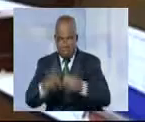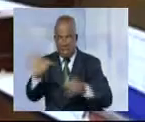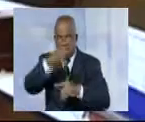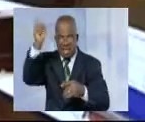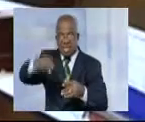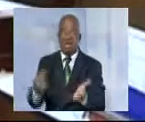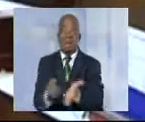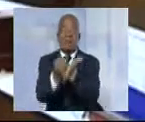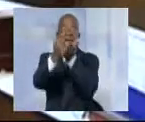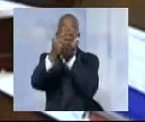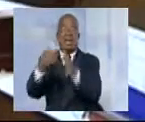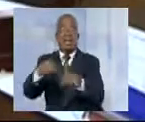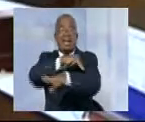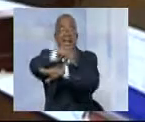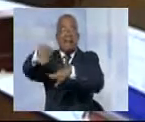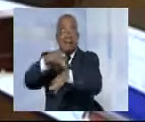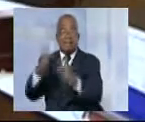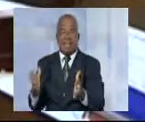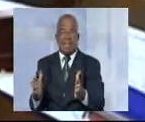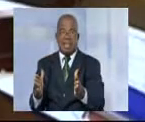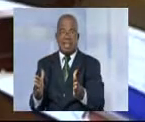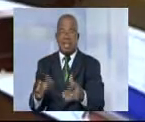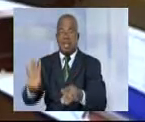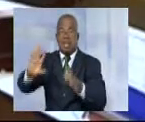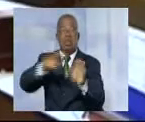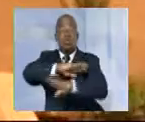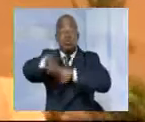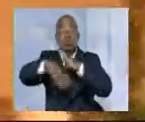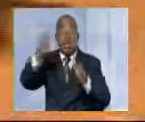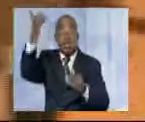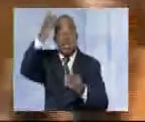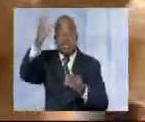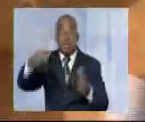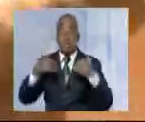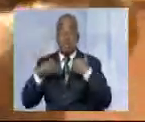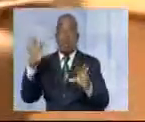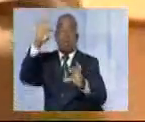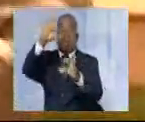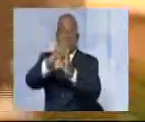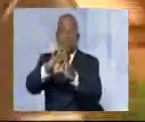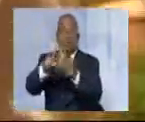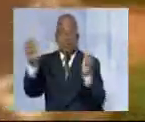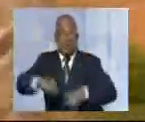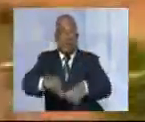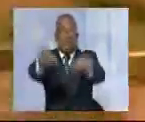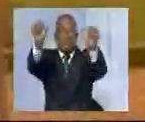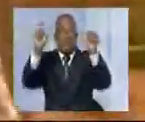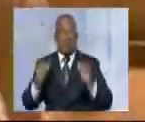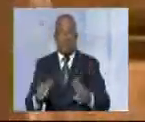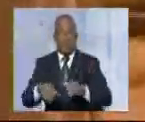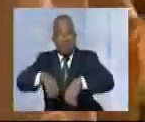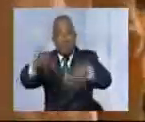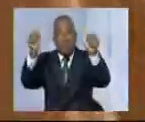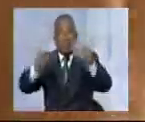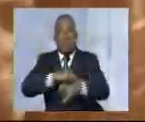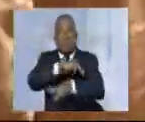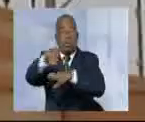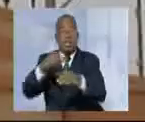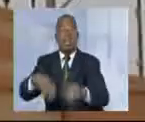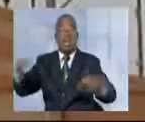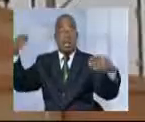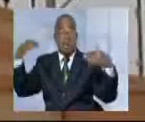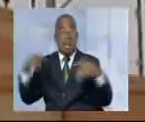de polémique, pas de débat. Le vote des députés et des sénateurs français en faveur de la prolongation de l'opération Serval est accueilli